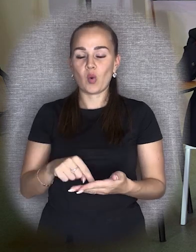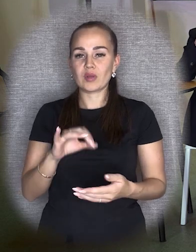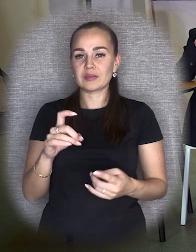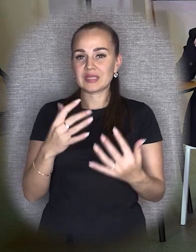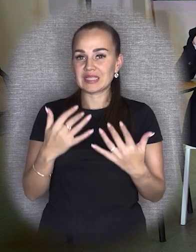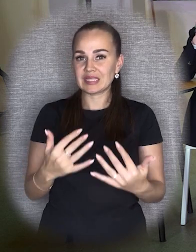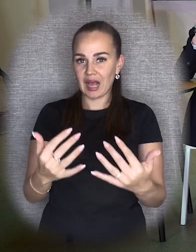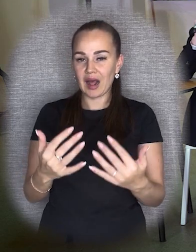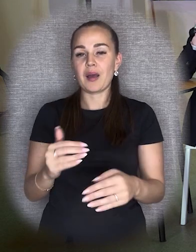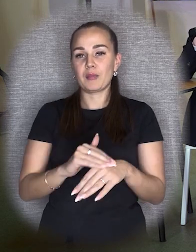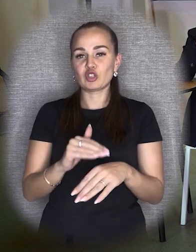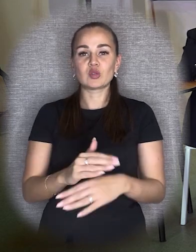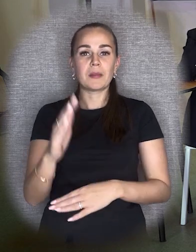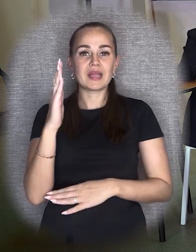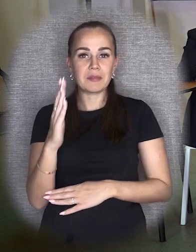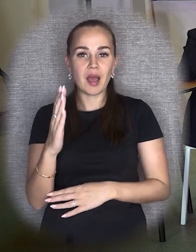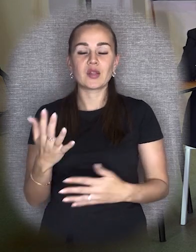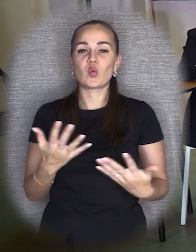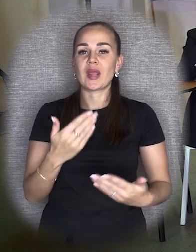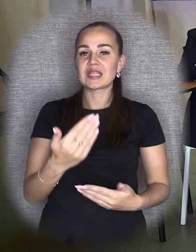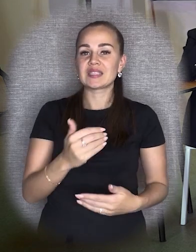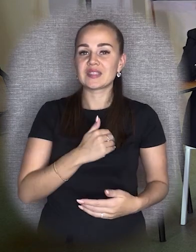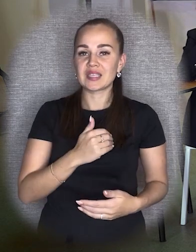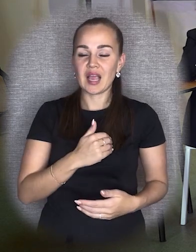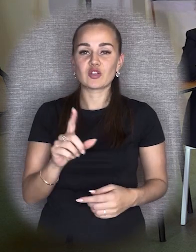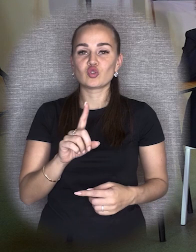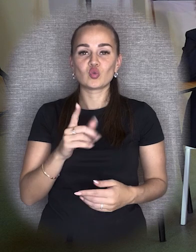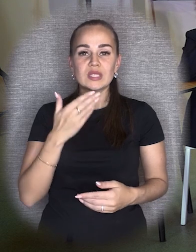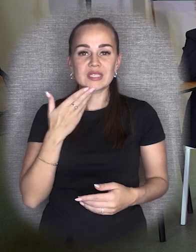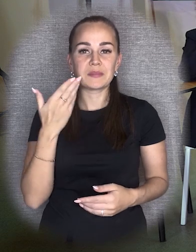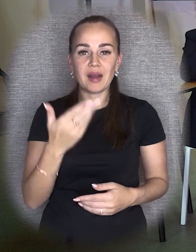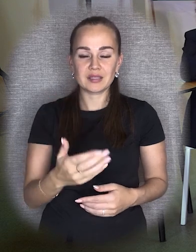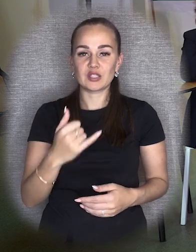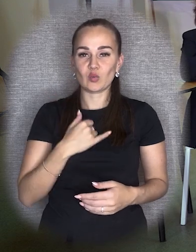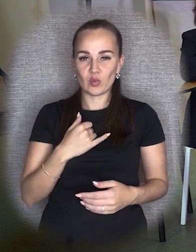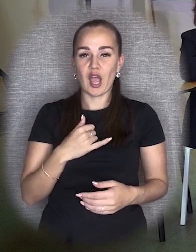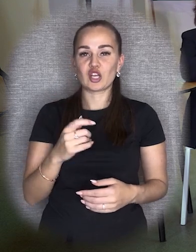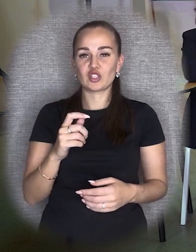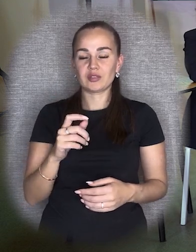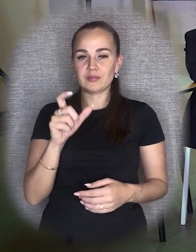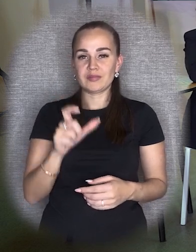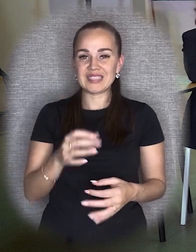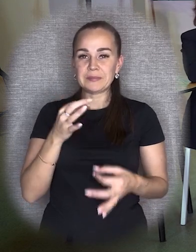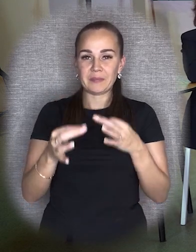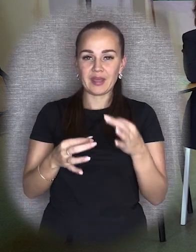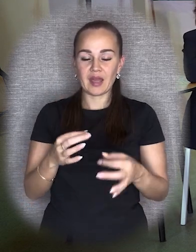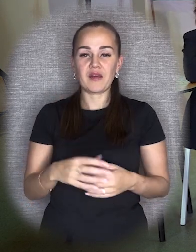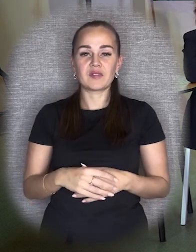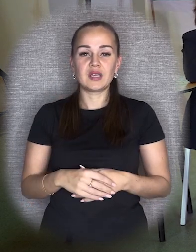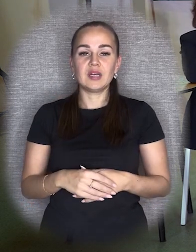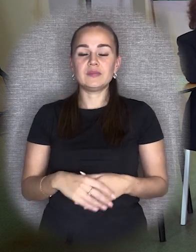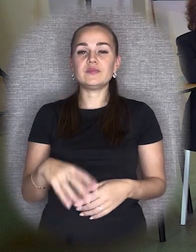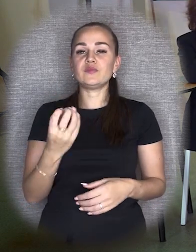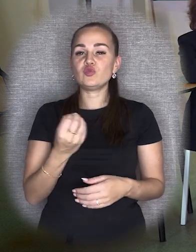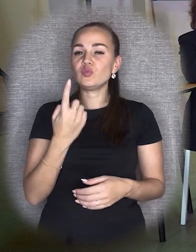зала. Пожалуйста, поднимайте руку, если вы захотите что-либо спросить у наших спикеров. А у меня есть